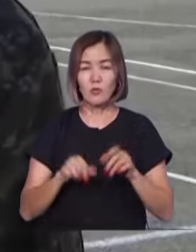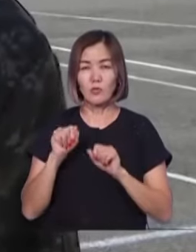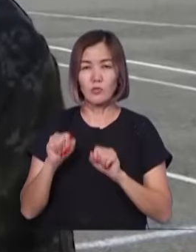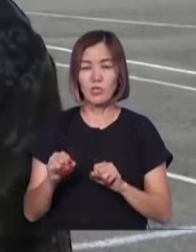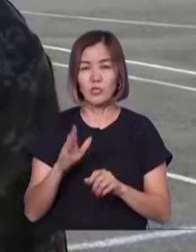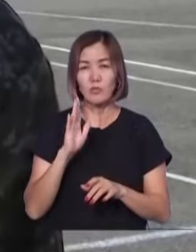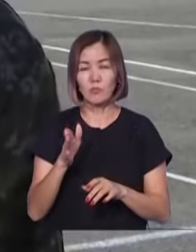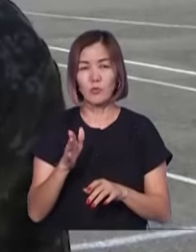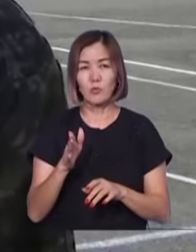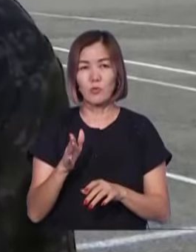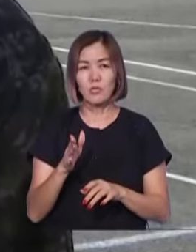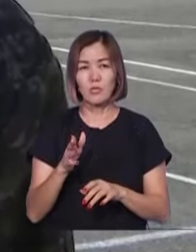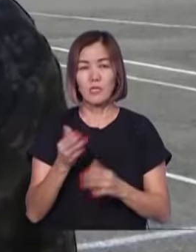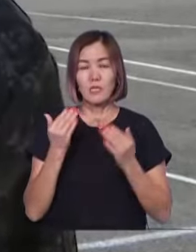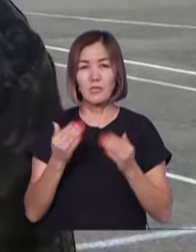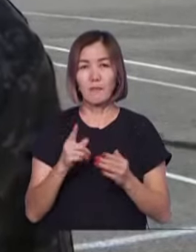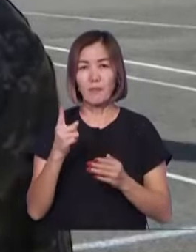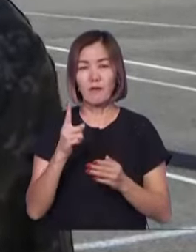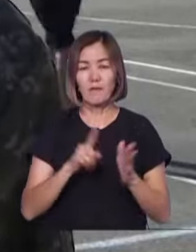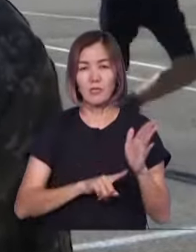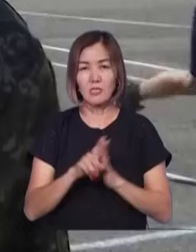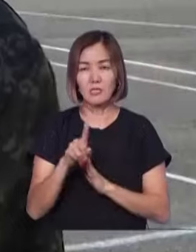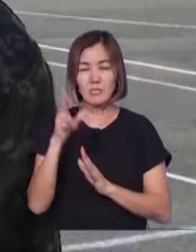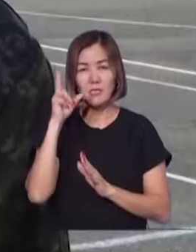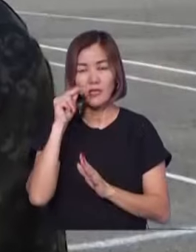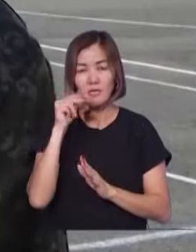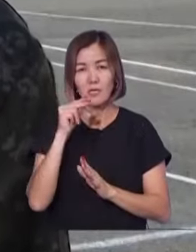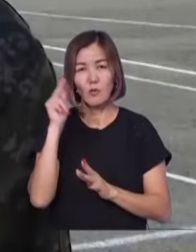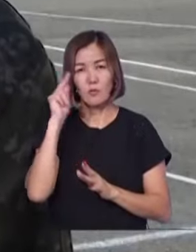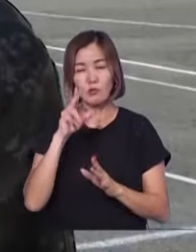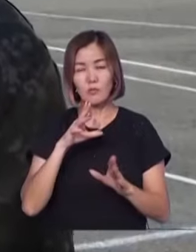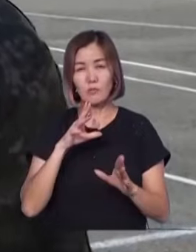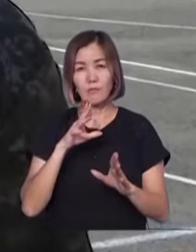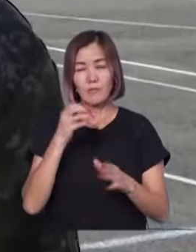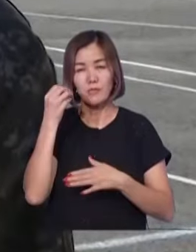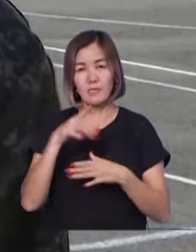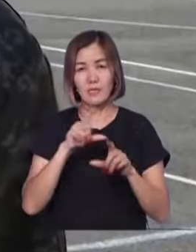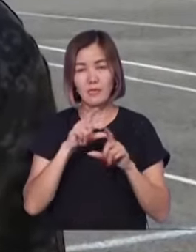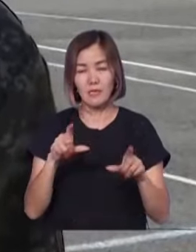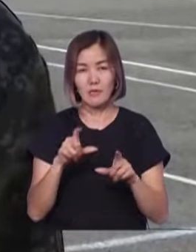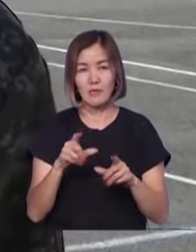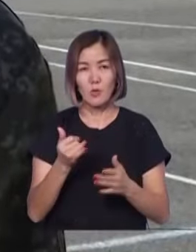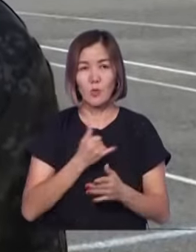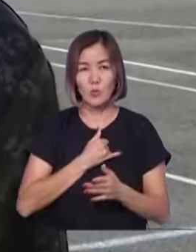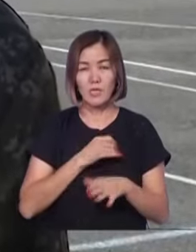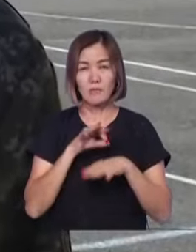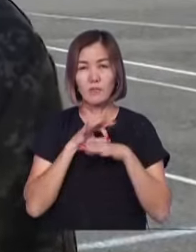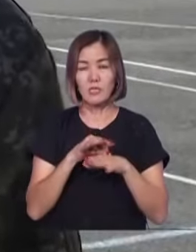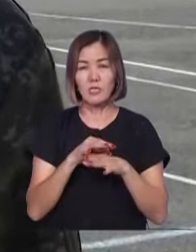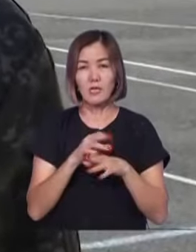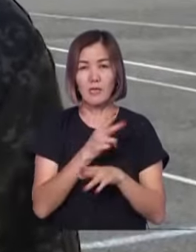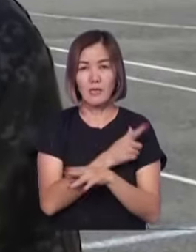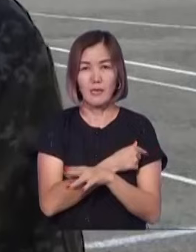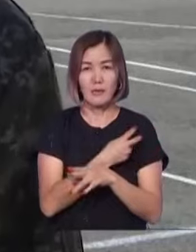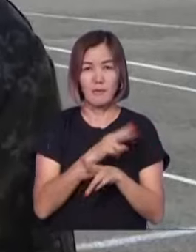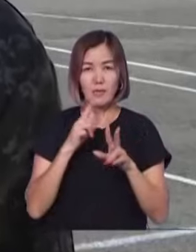защищать сейчас с первого числа находимся на учебном центре полигона ли у нас прошла медкомиссия